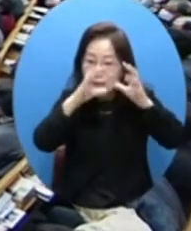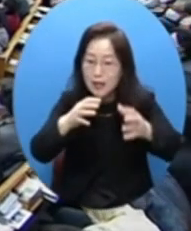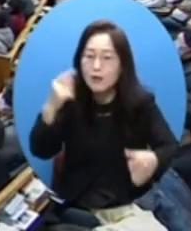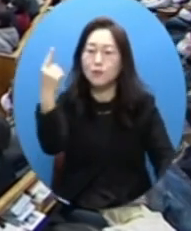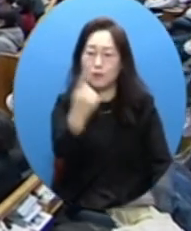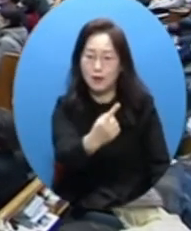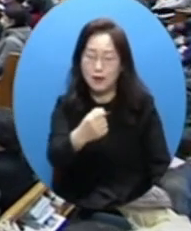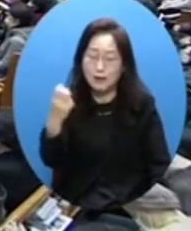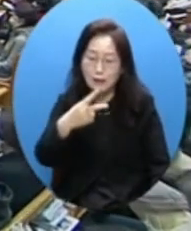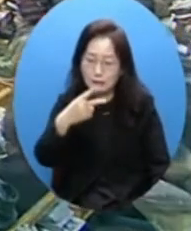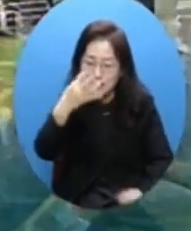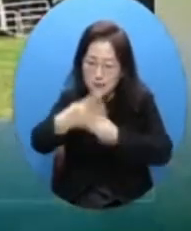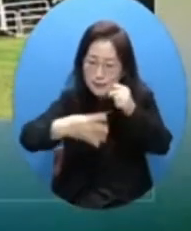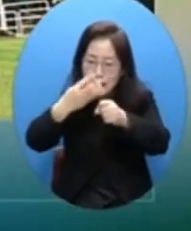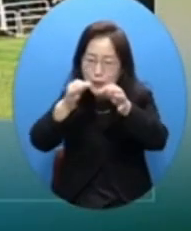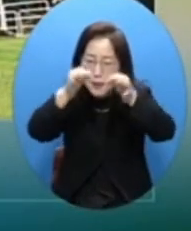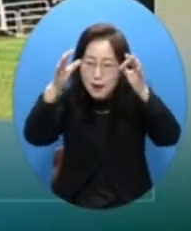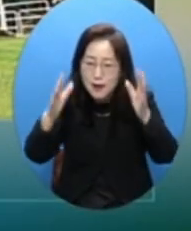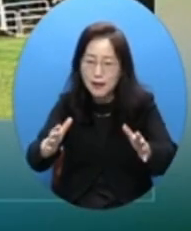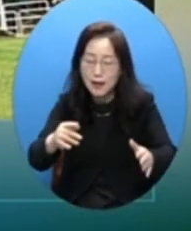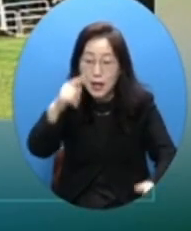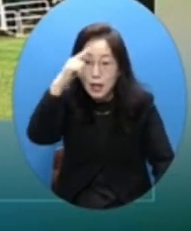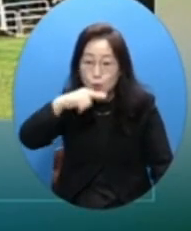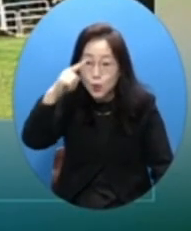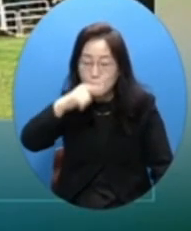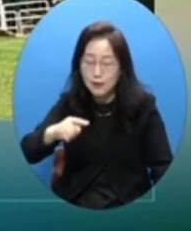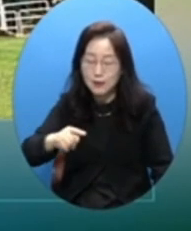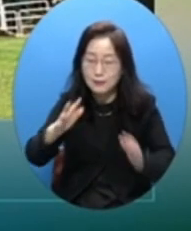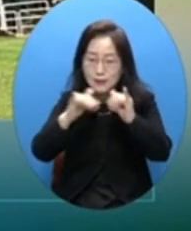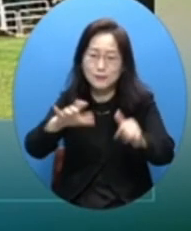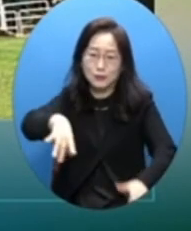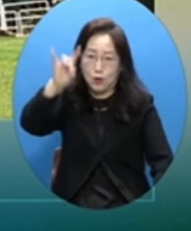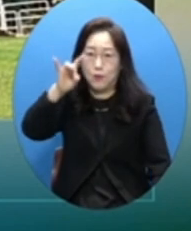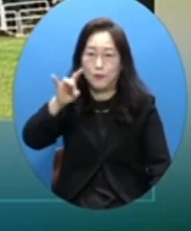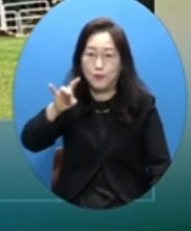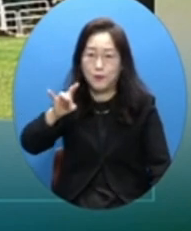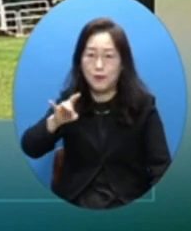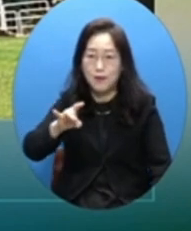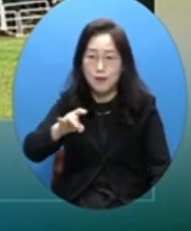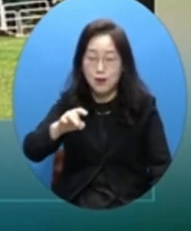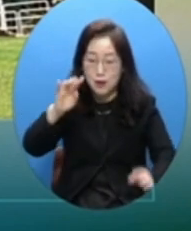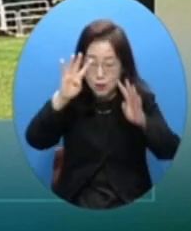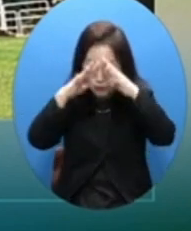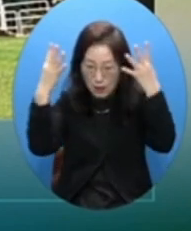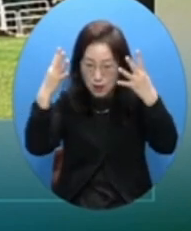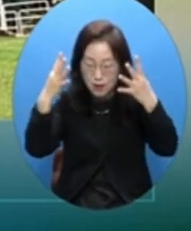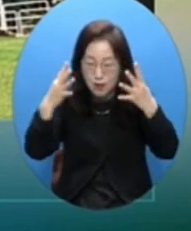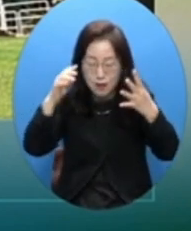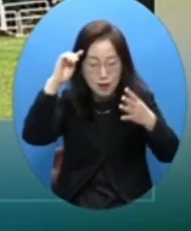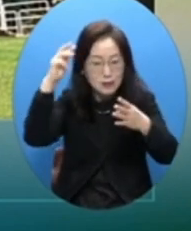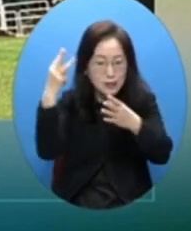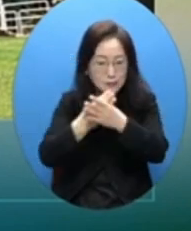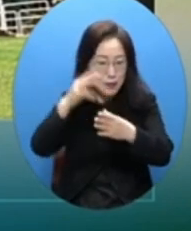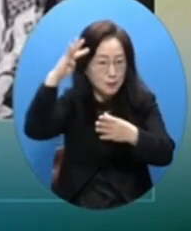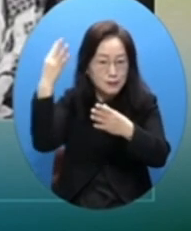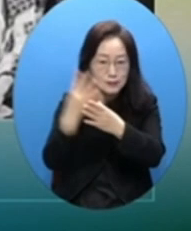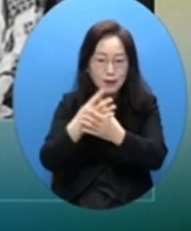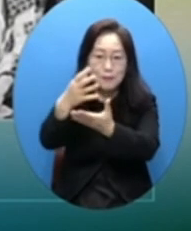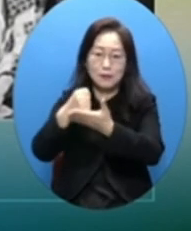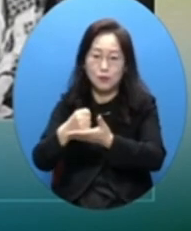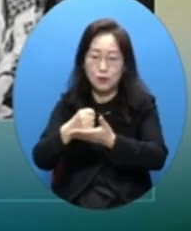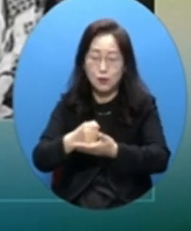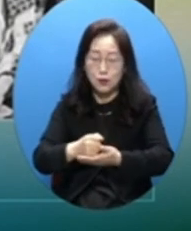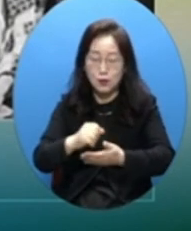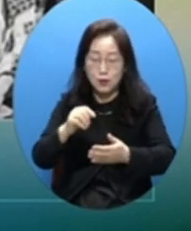4년 만에 동양의 최초로 이스라엘 군립대학교에서 석박사계를 받고 또 국립대학 교수로